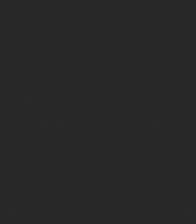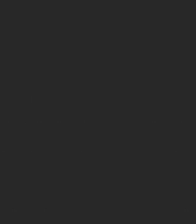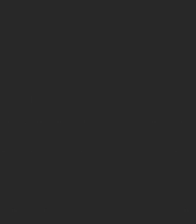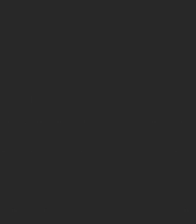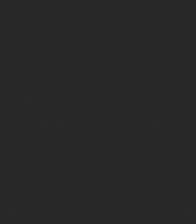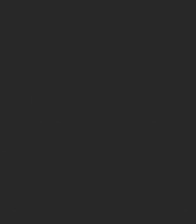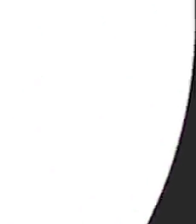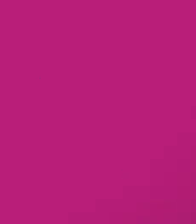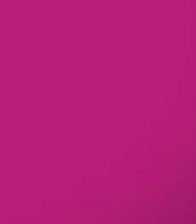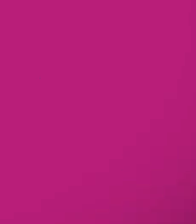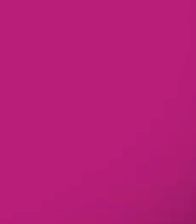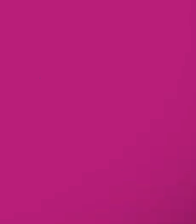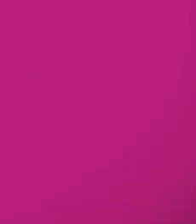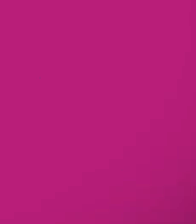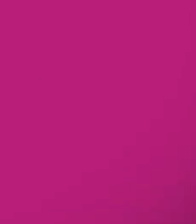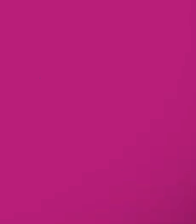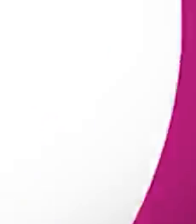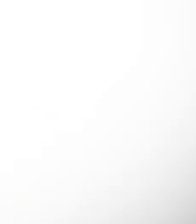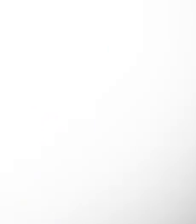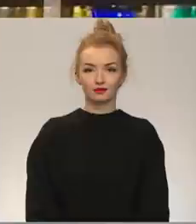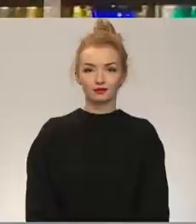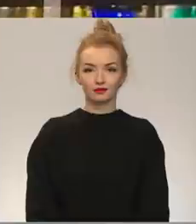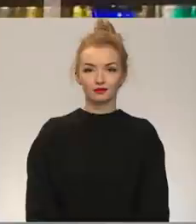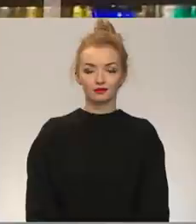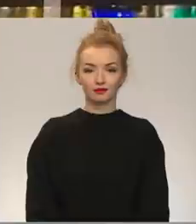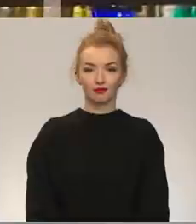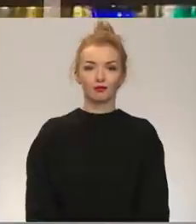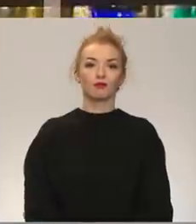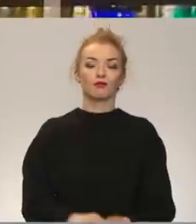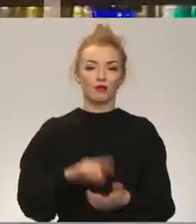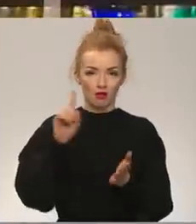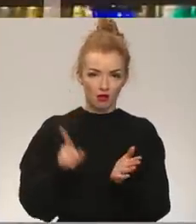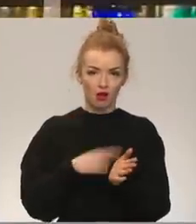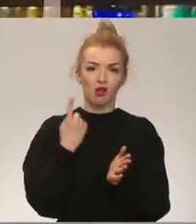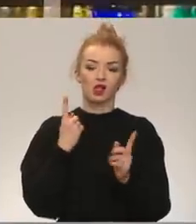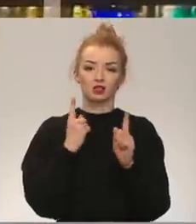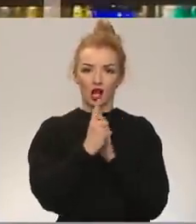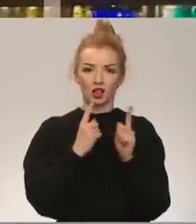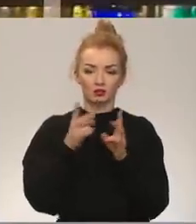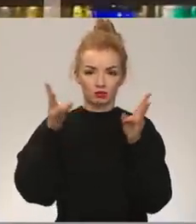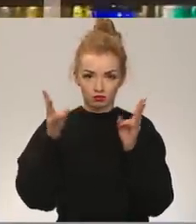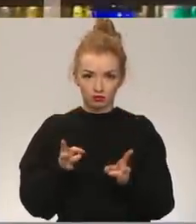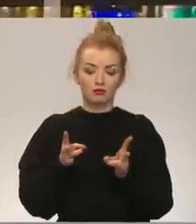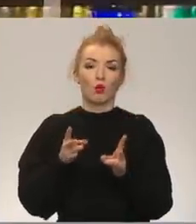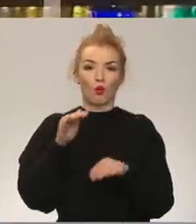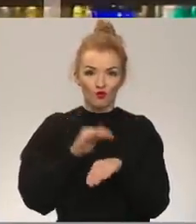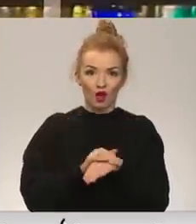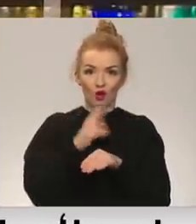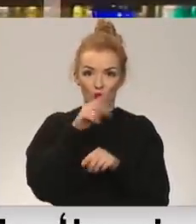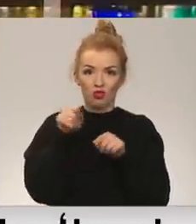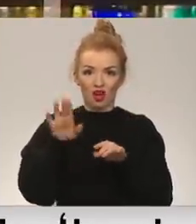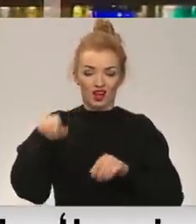Re, viss ēters ir te! Kārtējais asiņainais satiksmes negadījums, no kura būtu bijis